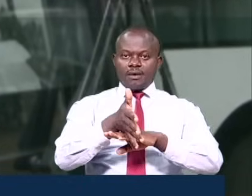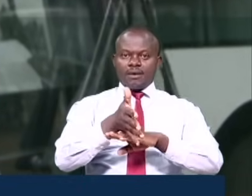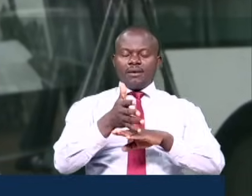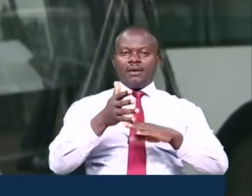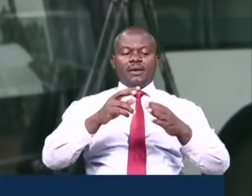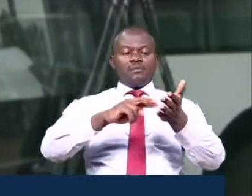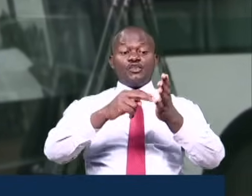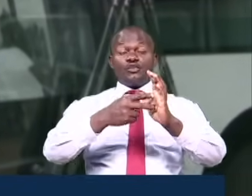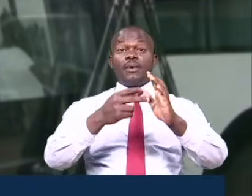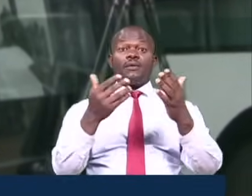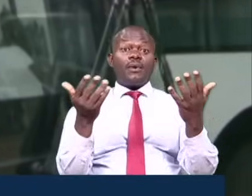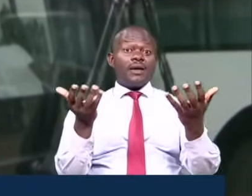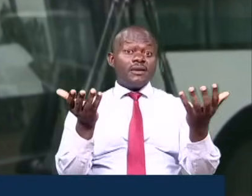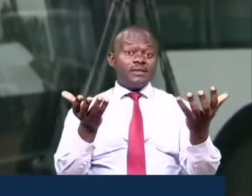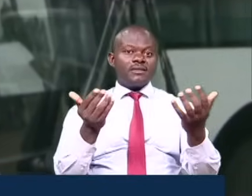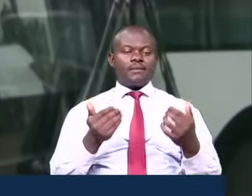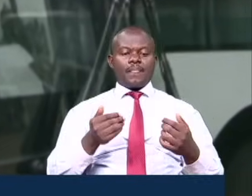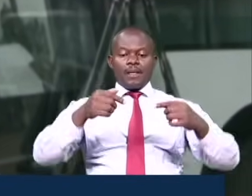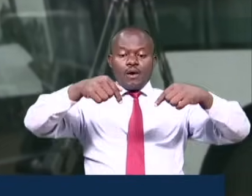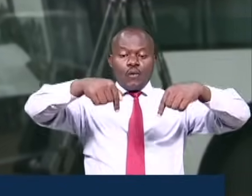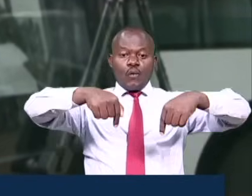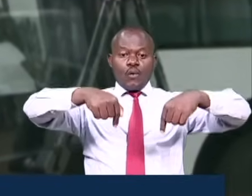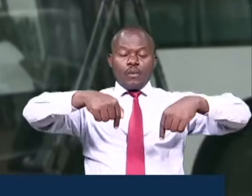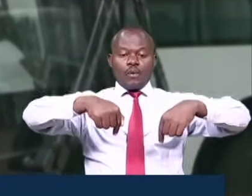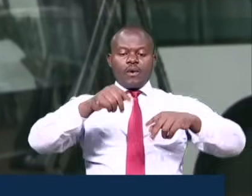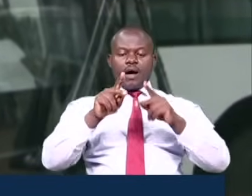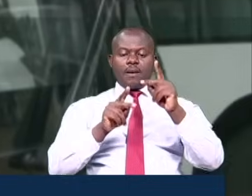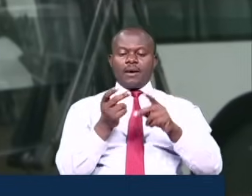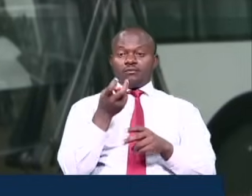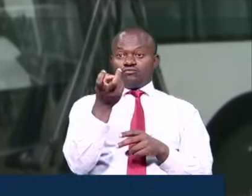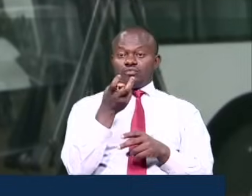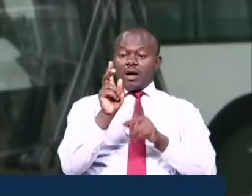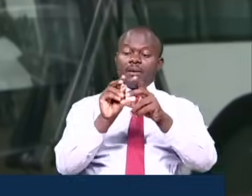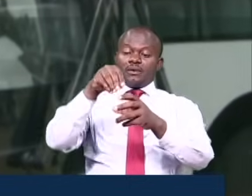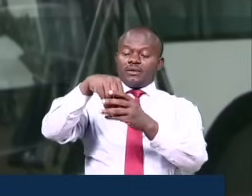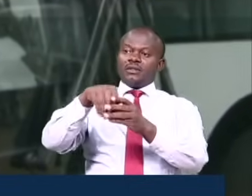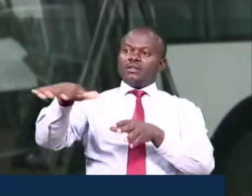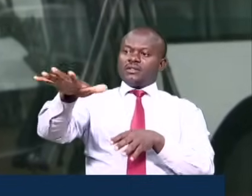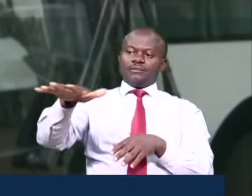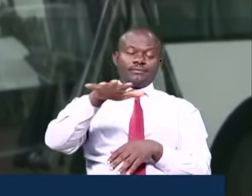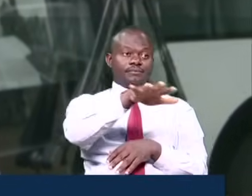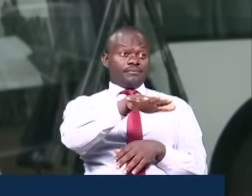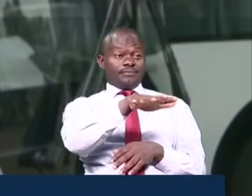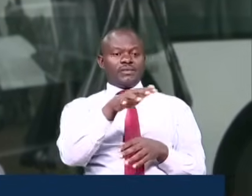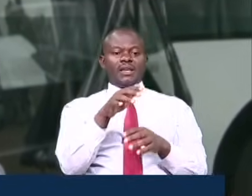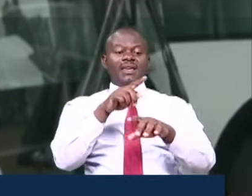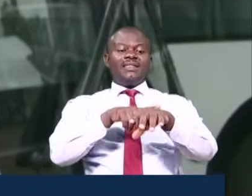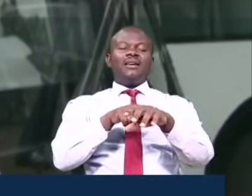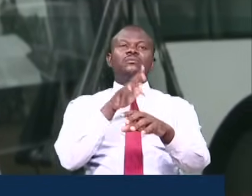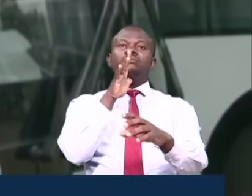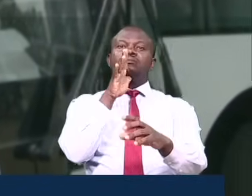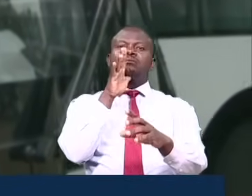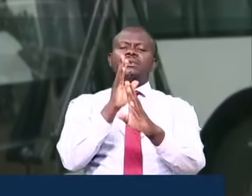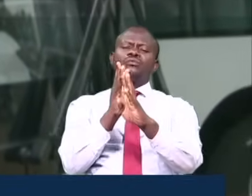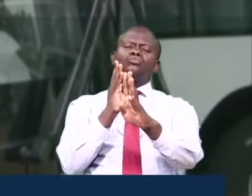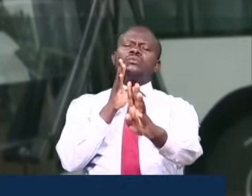bivuze yuko abagenzi dutwara muri zone dukoreramo umyanya bamaraga ku muhanda no muri gare bategereje